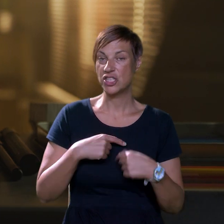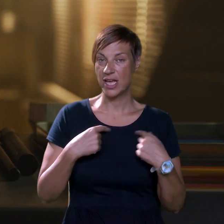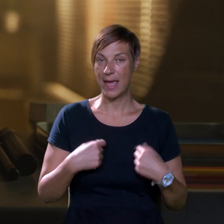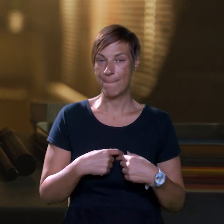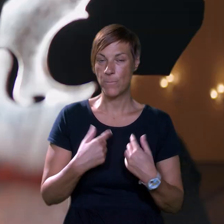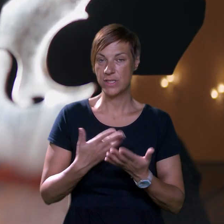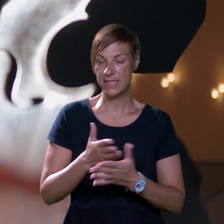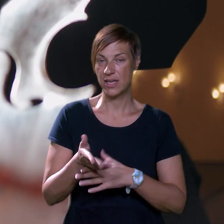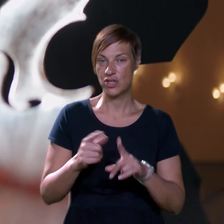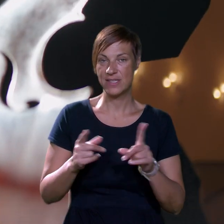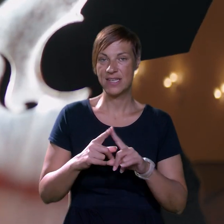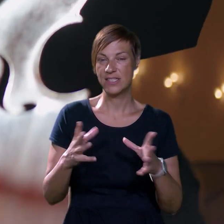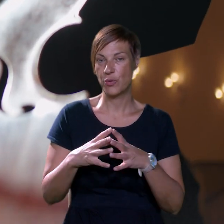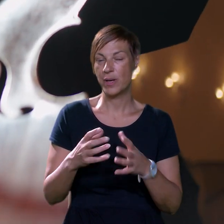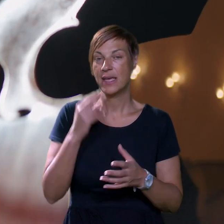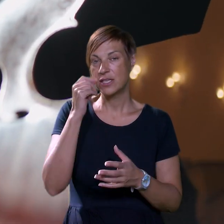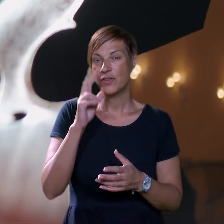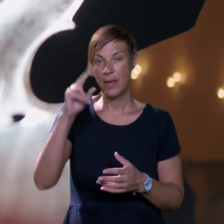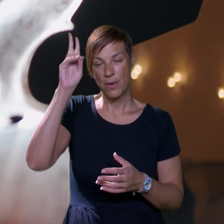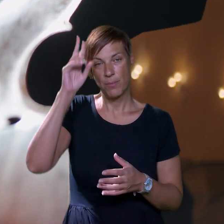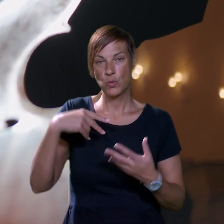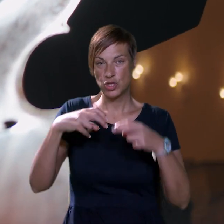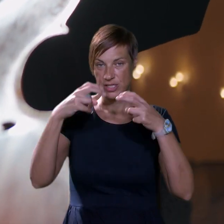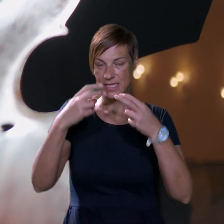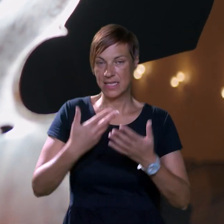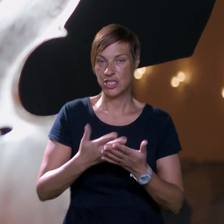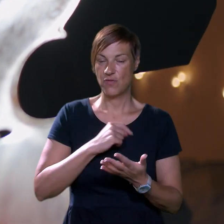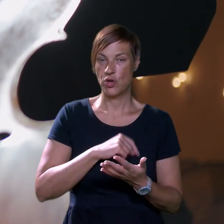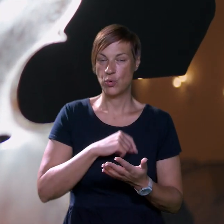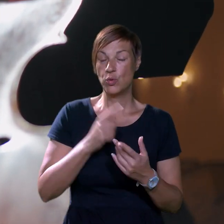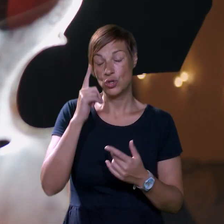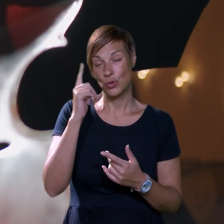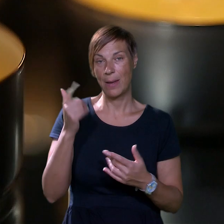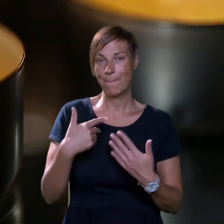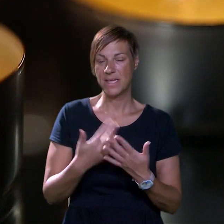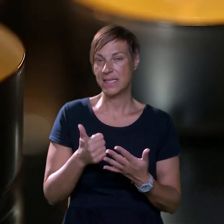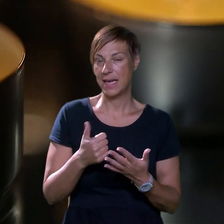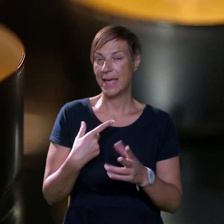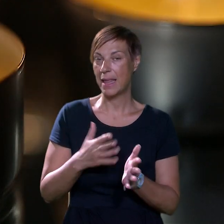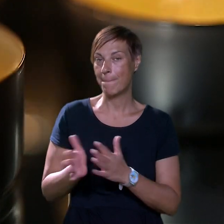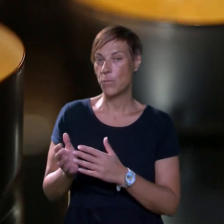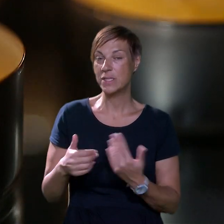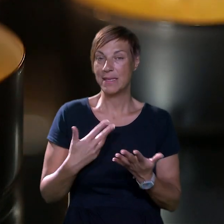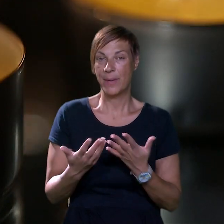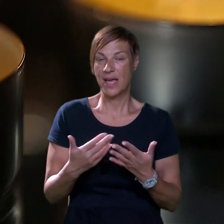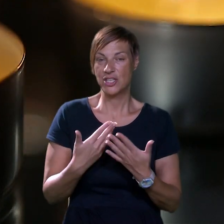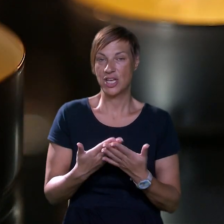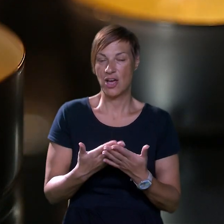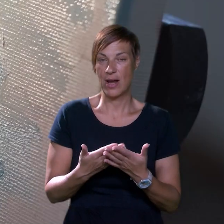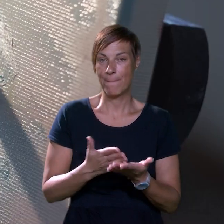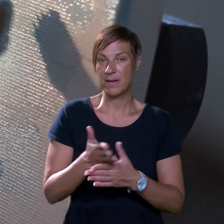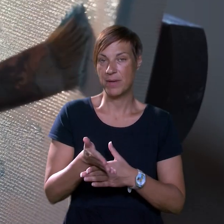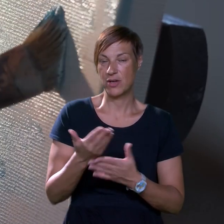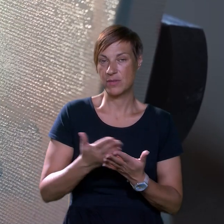i emocije. Kroz različite oblike čovjek ima mogućnost istražiti svoju dušu i misli na jedan poseban i jedinstven način, kao